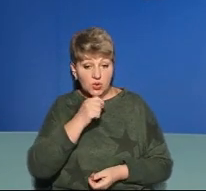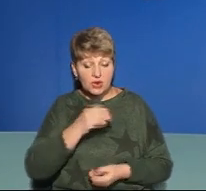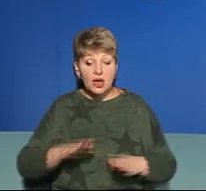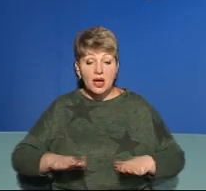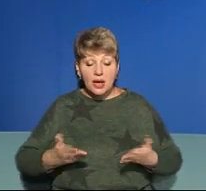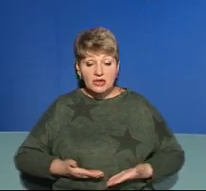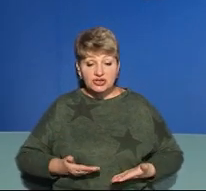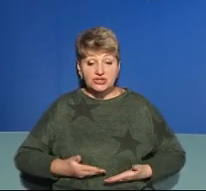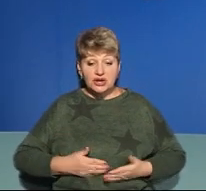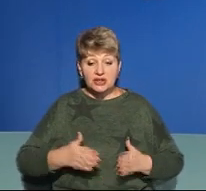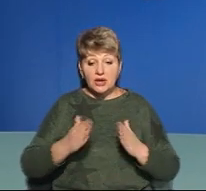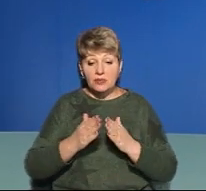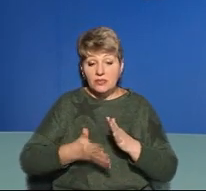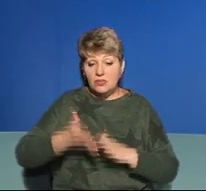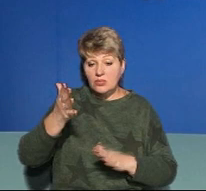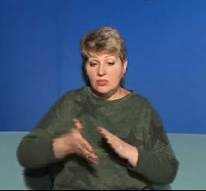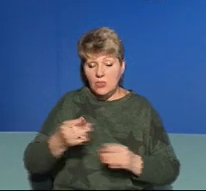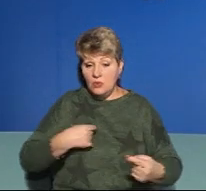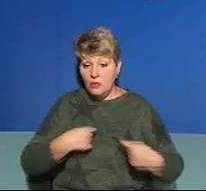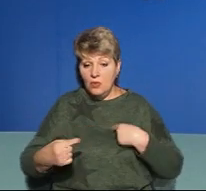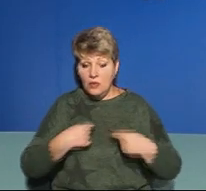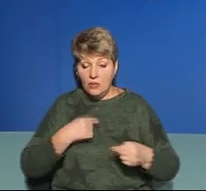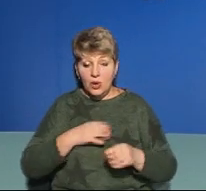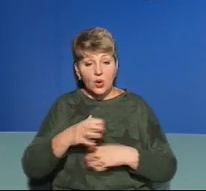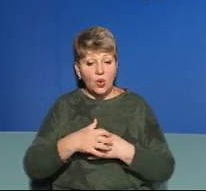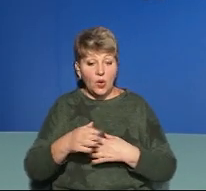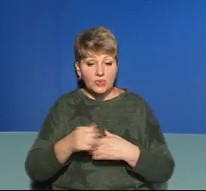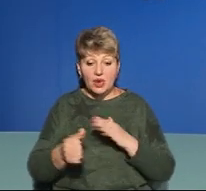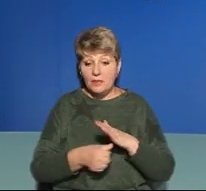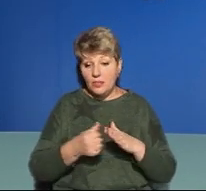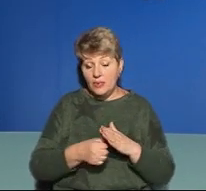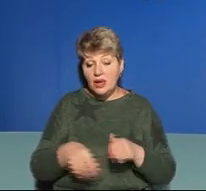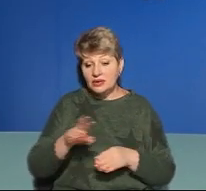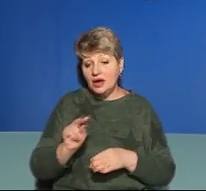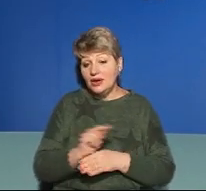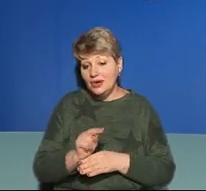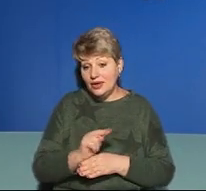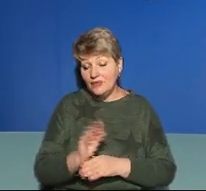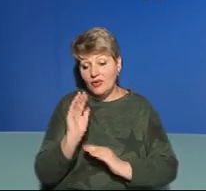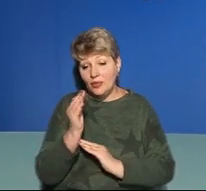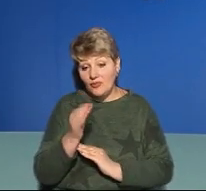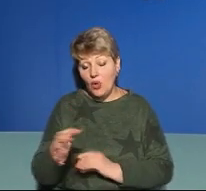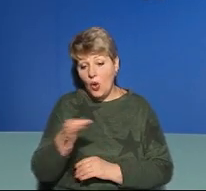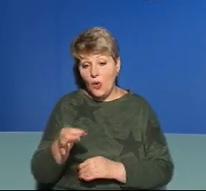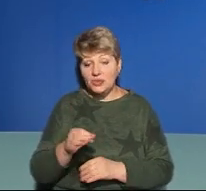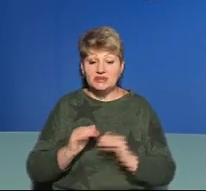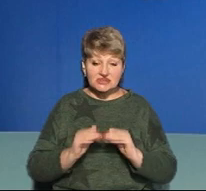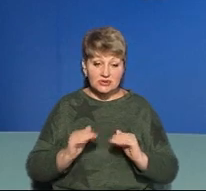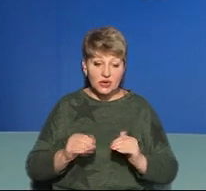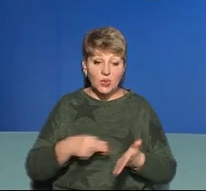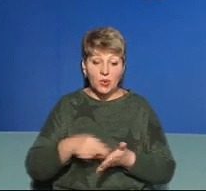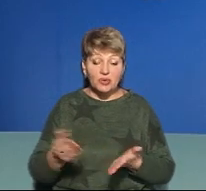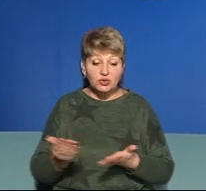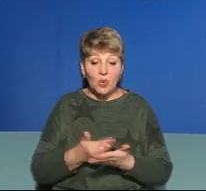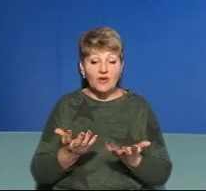мешканці багатоповерхівки потерпають від котів-безхатьок. І для лікування немовлят в обласну дитячу лікарню придбали